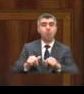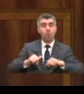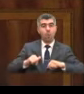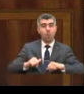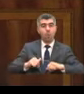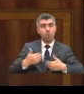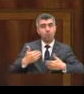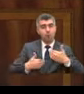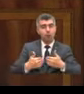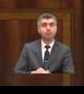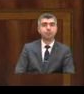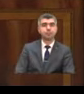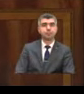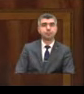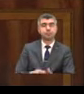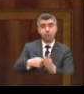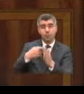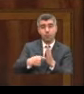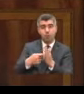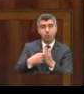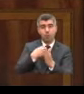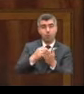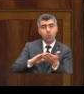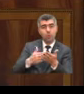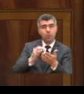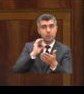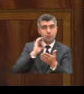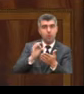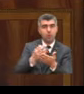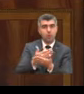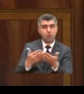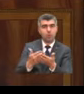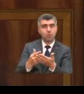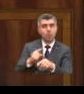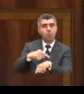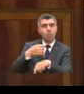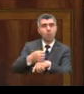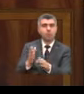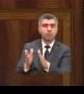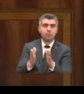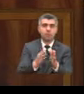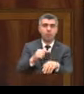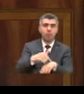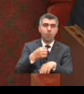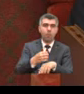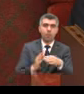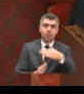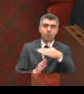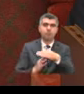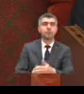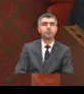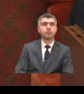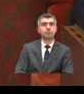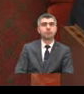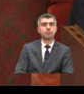وضعيه اعاقه، هذا المشروع هذا هو اللي مشروع السيد ماشي ما عندوش علاقه بالجائحه. سيد النائب انتهى الوقت.